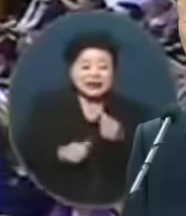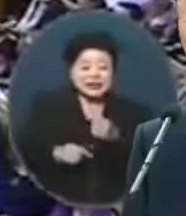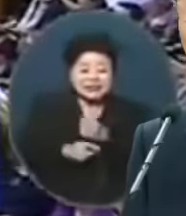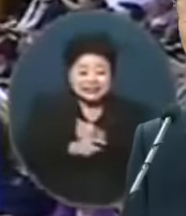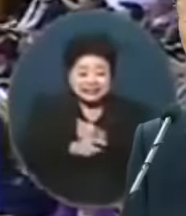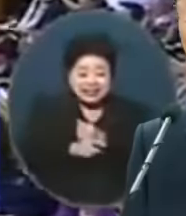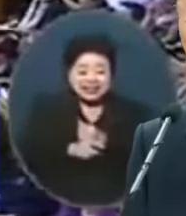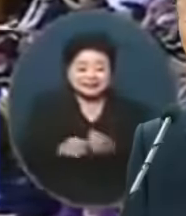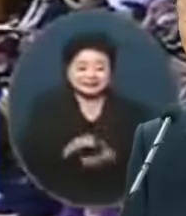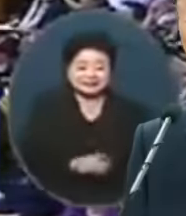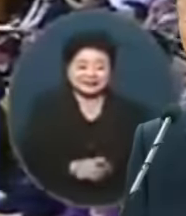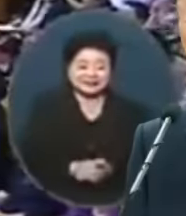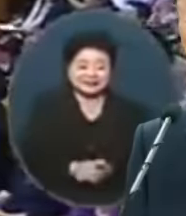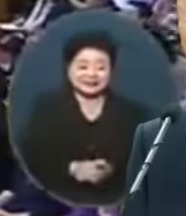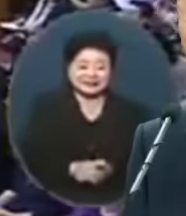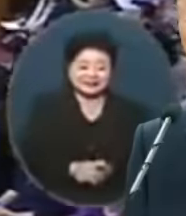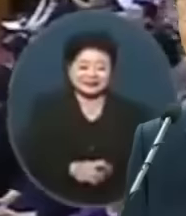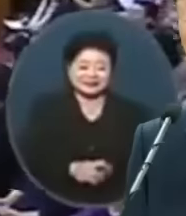뜻이니라.